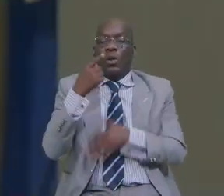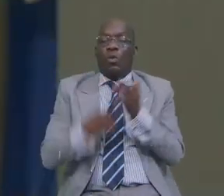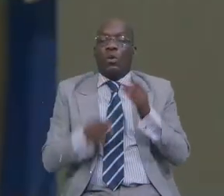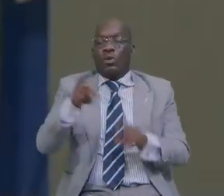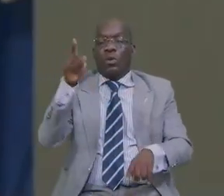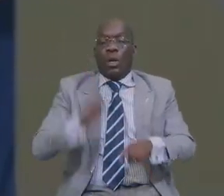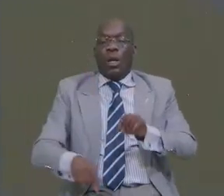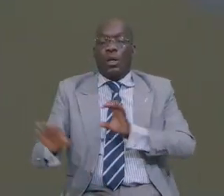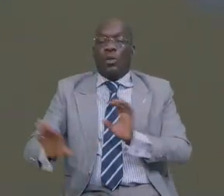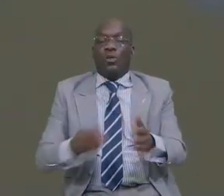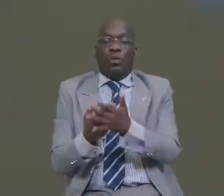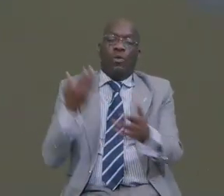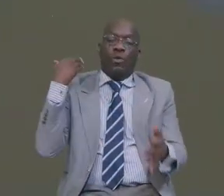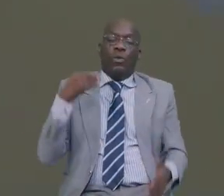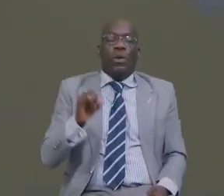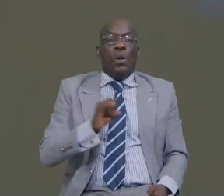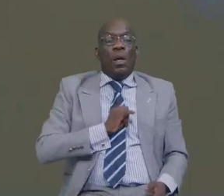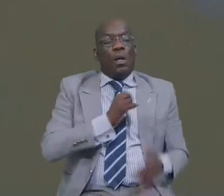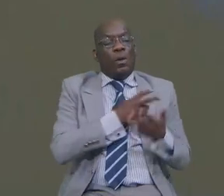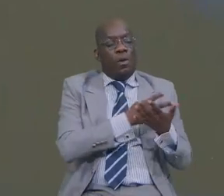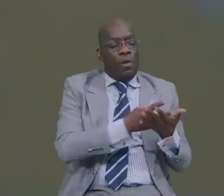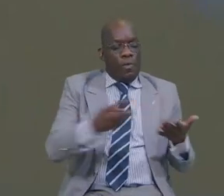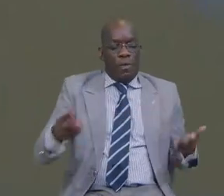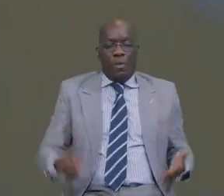Quelque chose que tu ne pourras pas faire. Dis, ah,